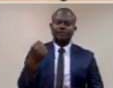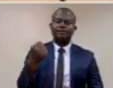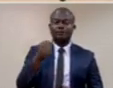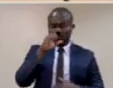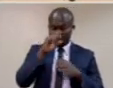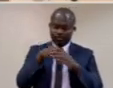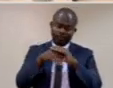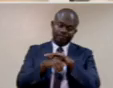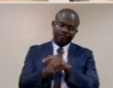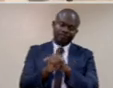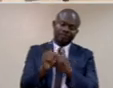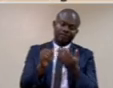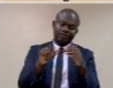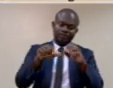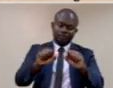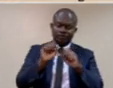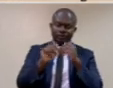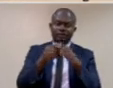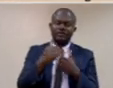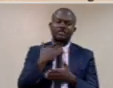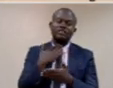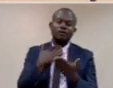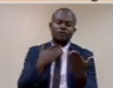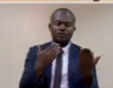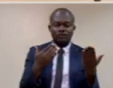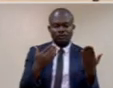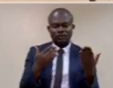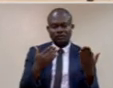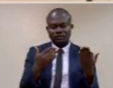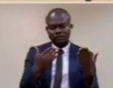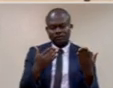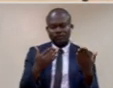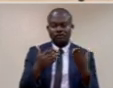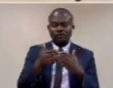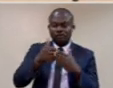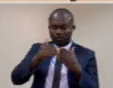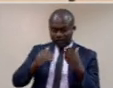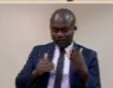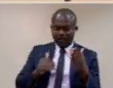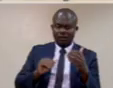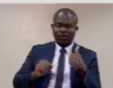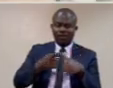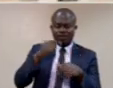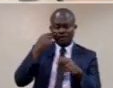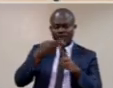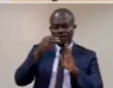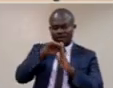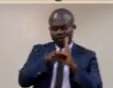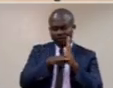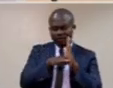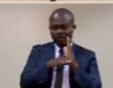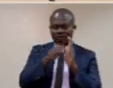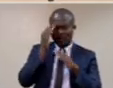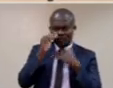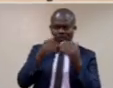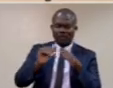interahamwe zarinjiye zifata abantu zashakaga mbere nyambere barebaga amaliste yuko inkambi yari